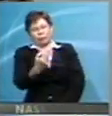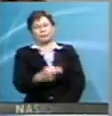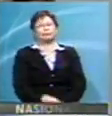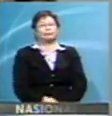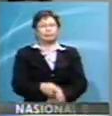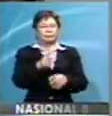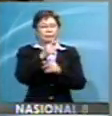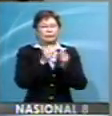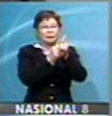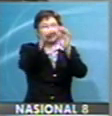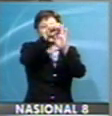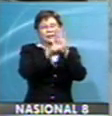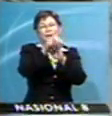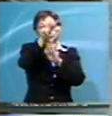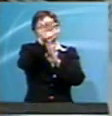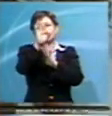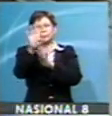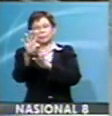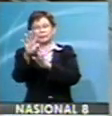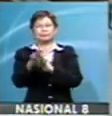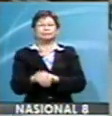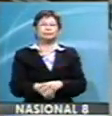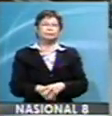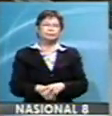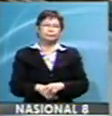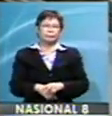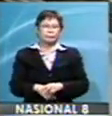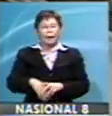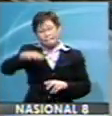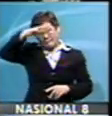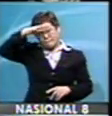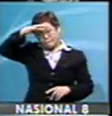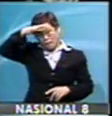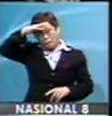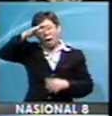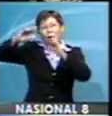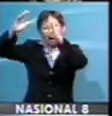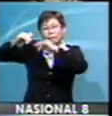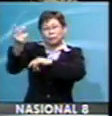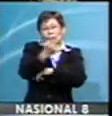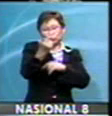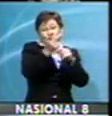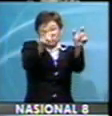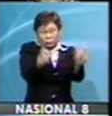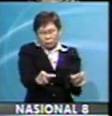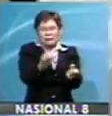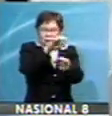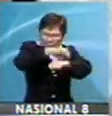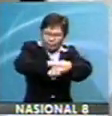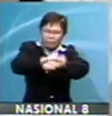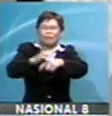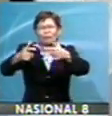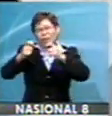disiasat mengikut seksyen 394 kanun keseksaan Bapa mangsa lah Hassan berharap kedua-dua suspek dapat ditahan